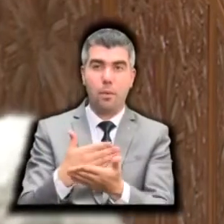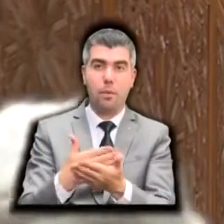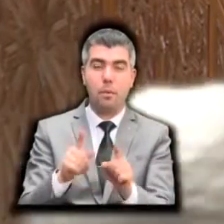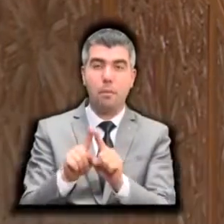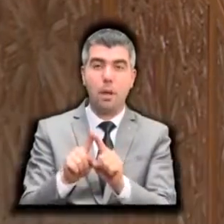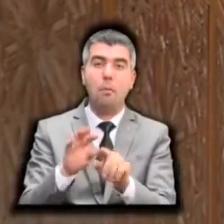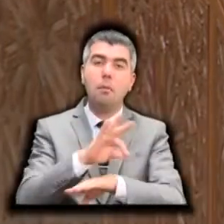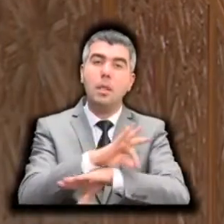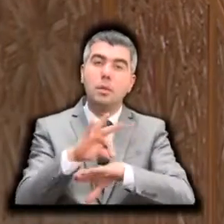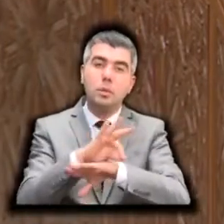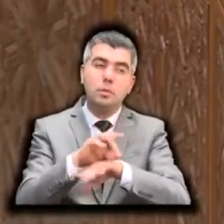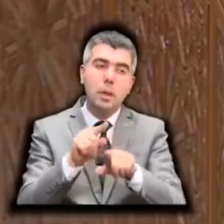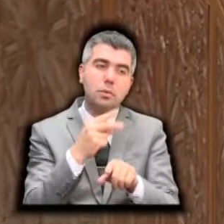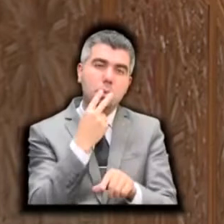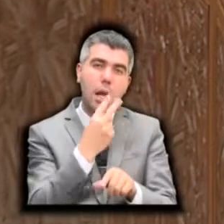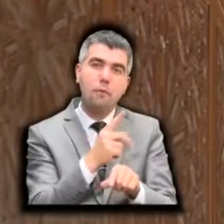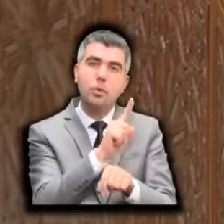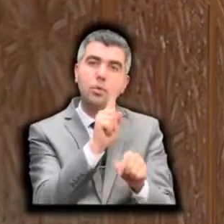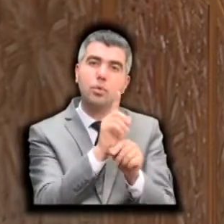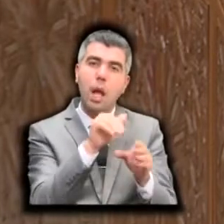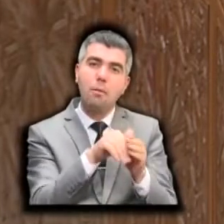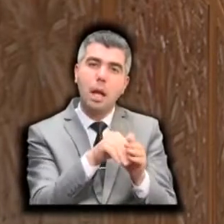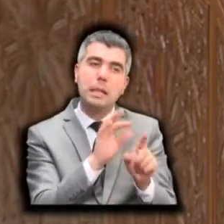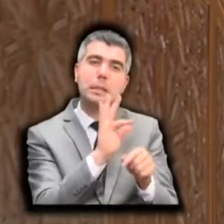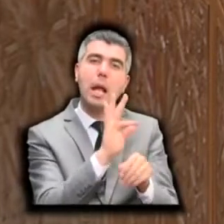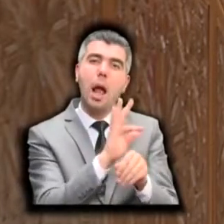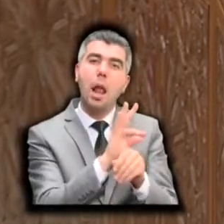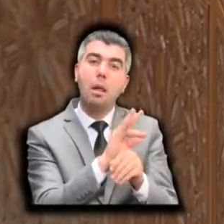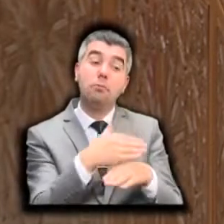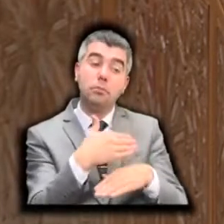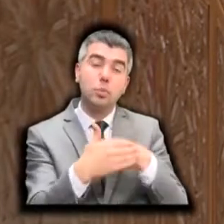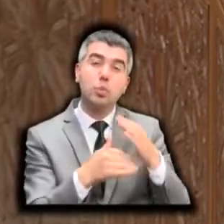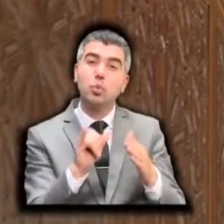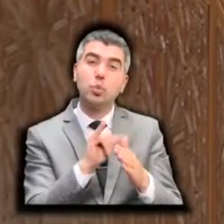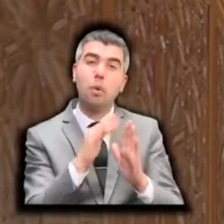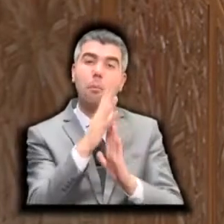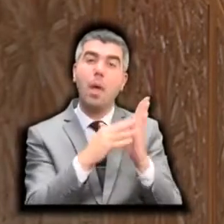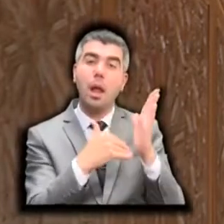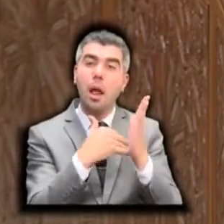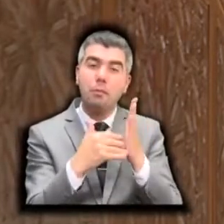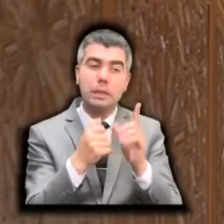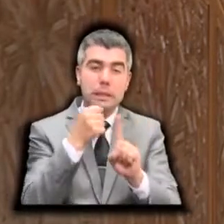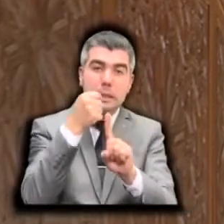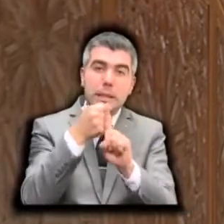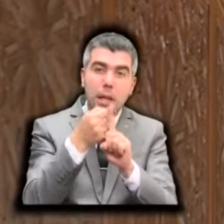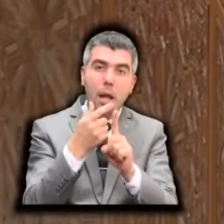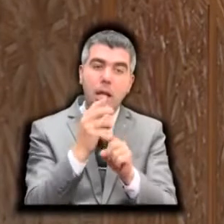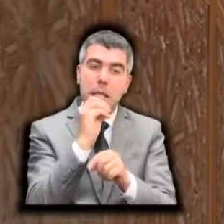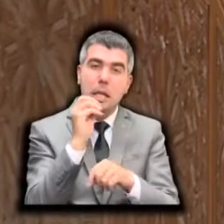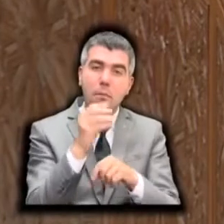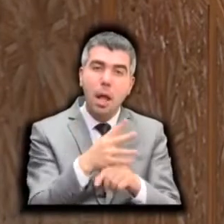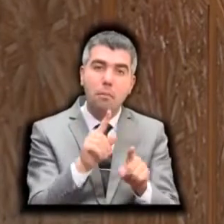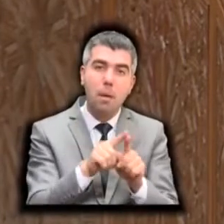مكاتب دراسات غتواكب الجامعات الترابيه باش نسرعوا هذا المخطط يتنجز ونمشي وما نبقاوش